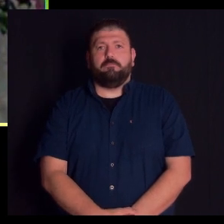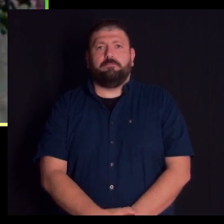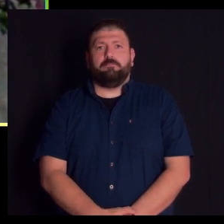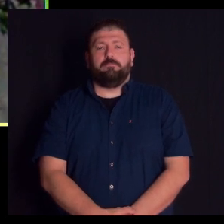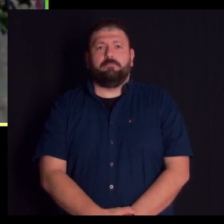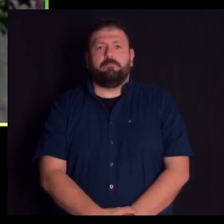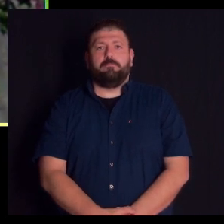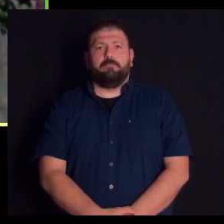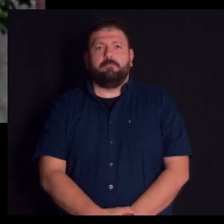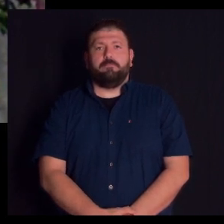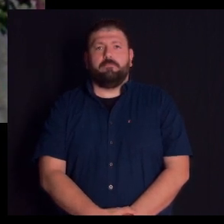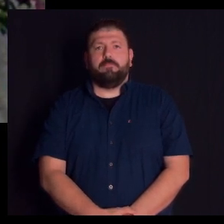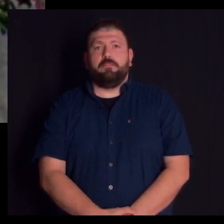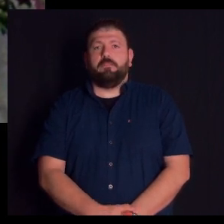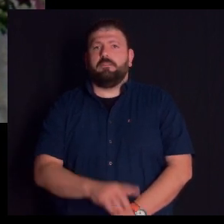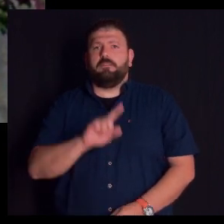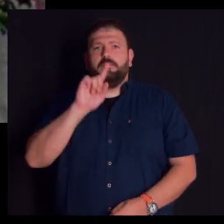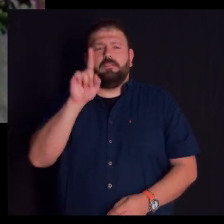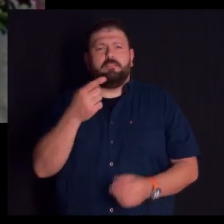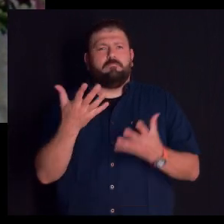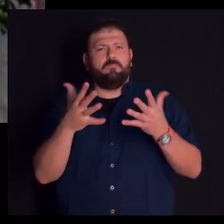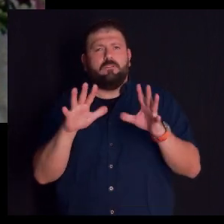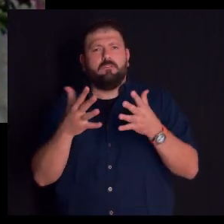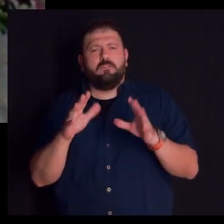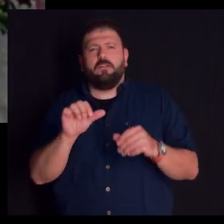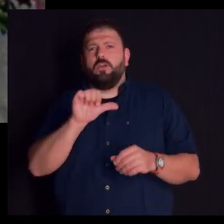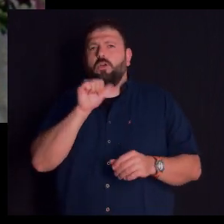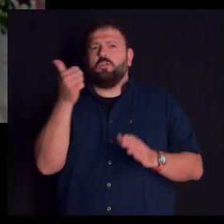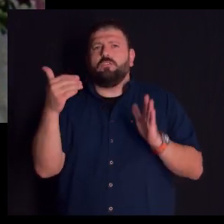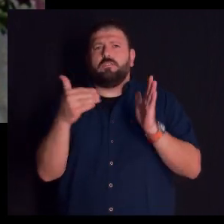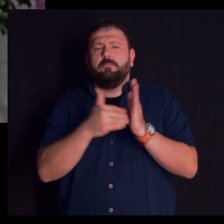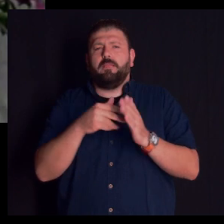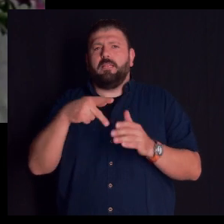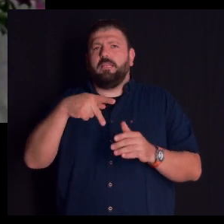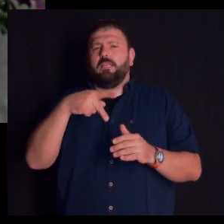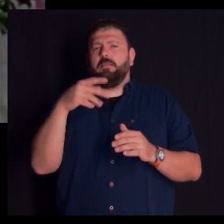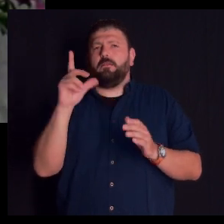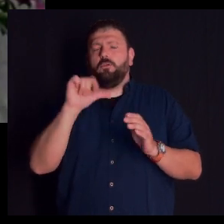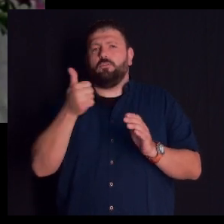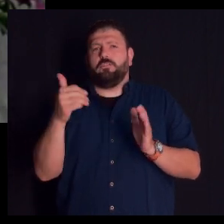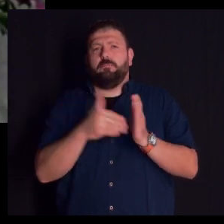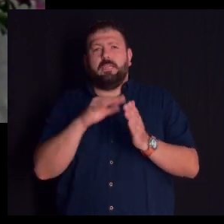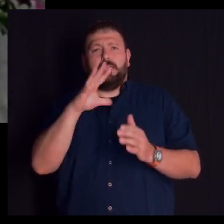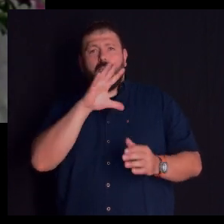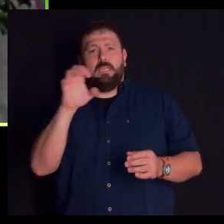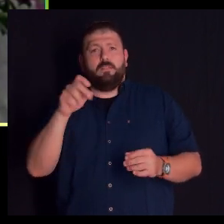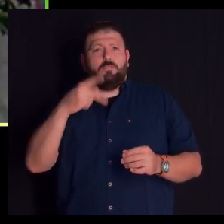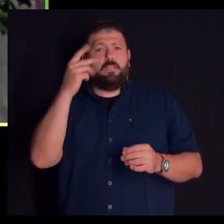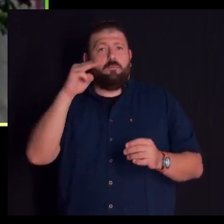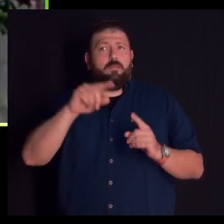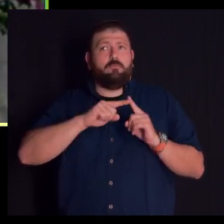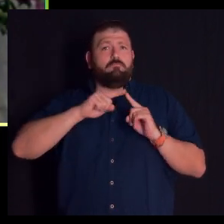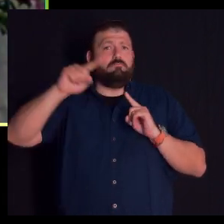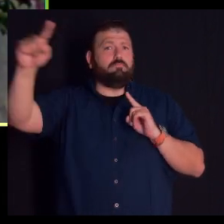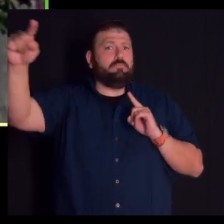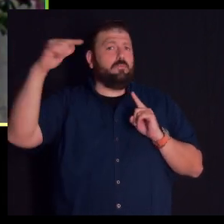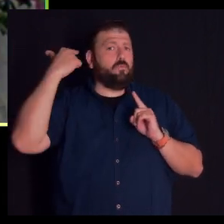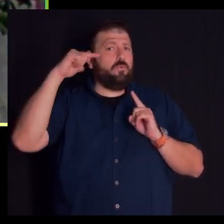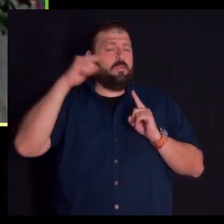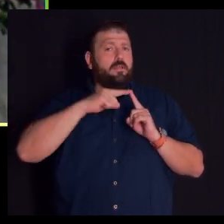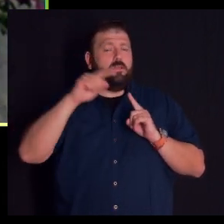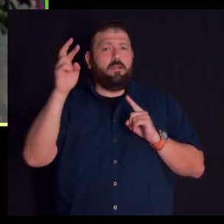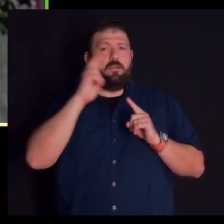от Гвадалахары. Son aproximadamente It's about 11.500 de Guadalajara. 11,500 kilometers